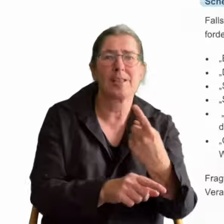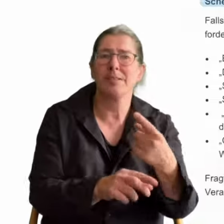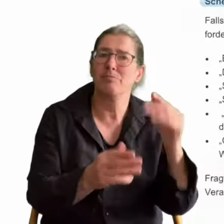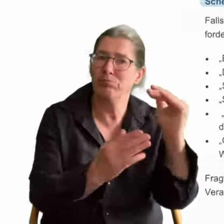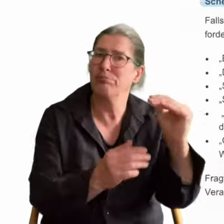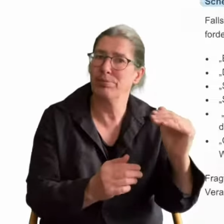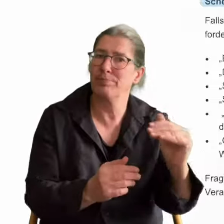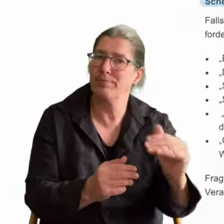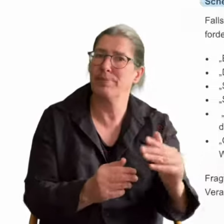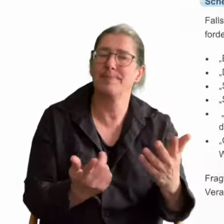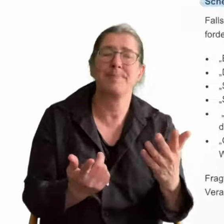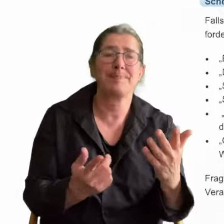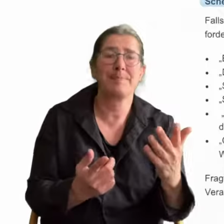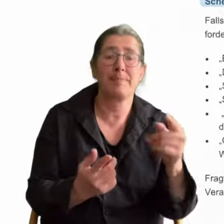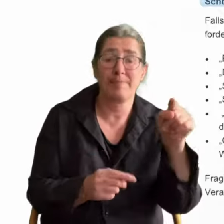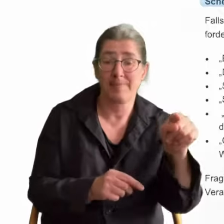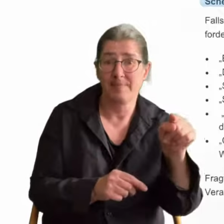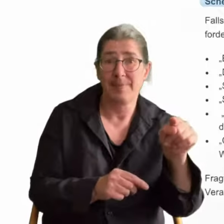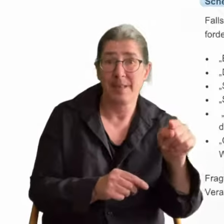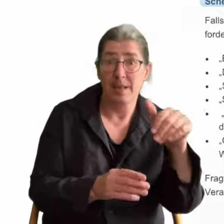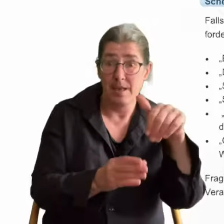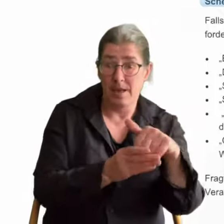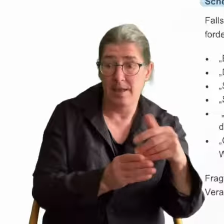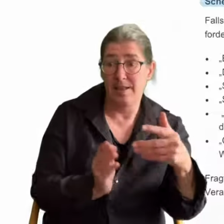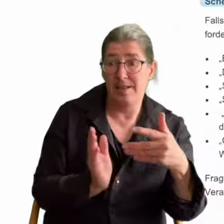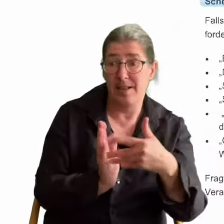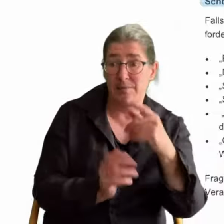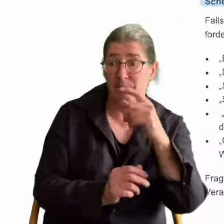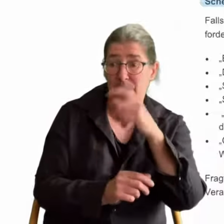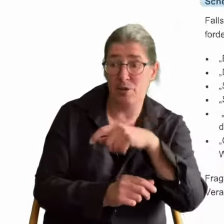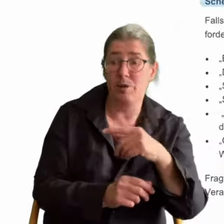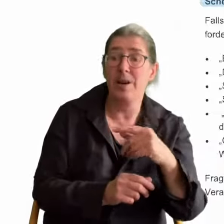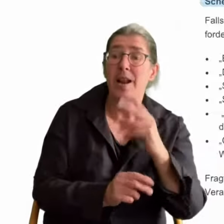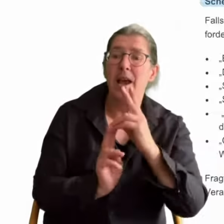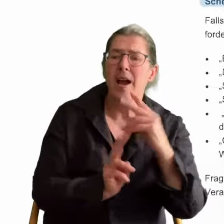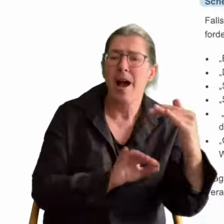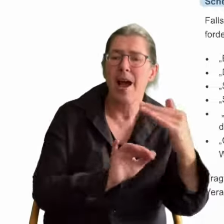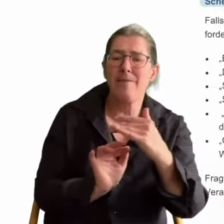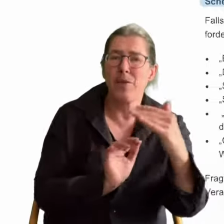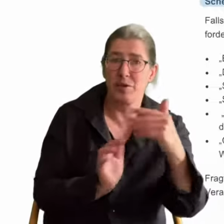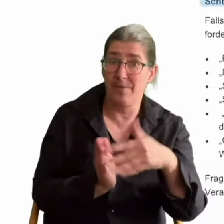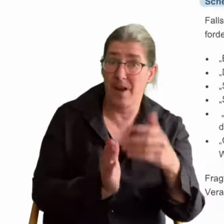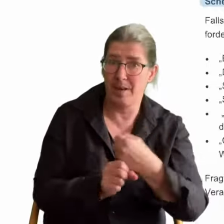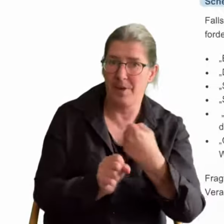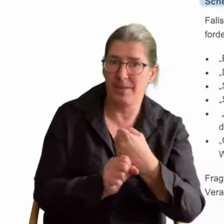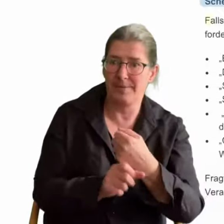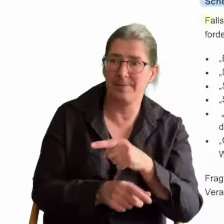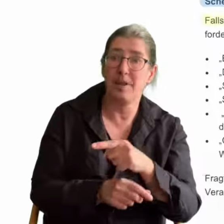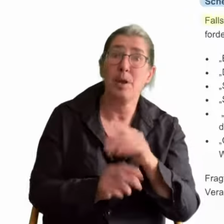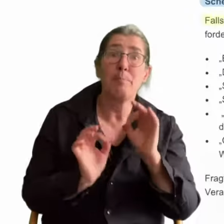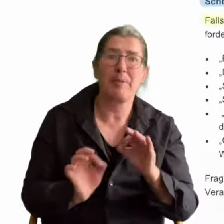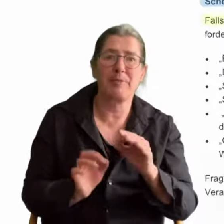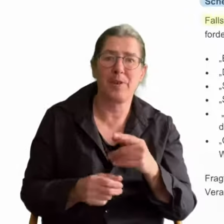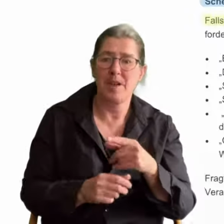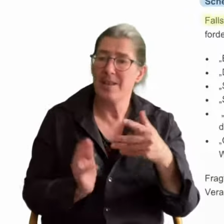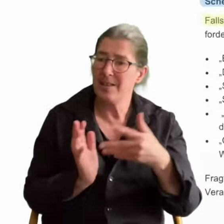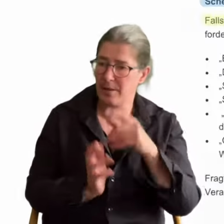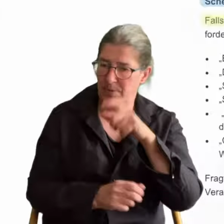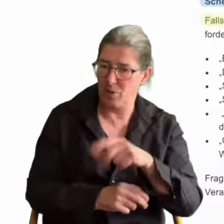sagen musste da ging es darum die testperson also den lehrer zu beeinflussen also falls eine testperson